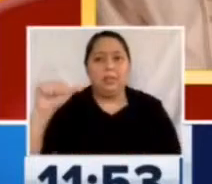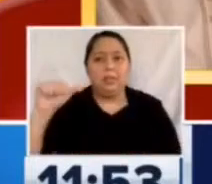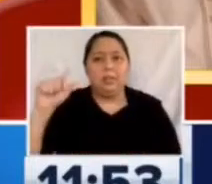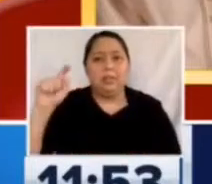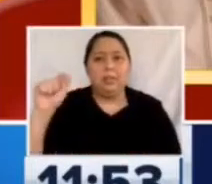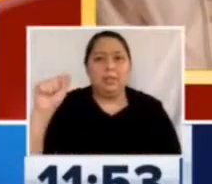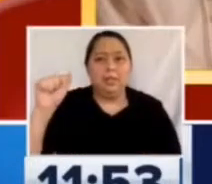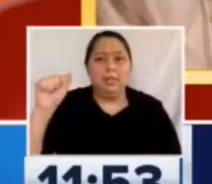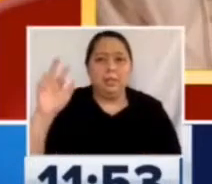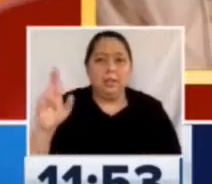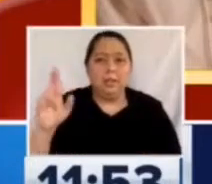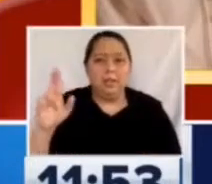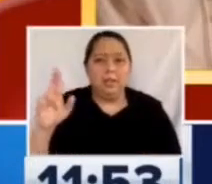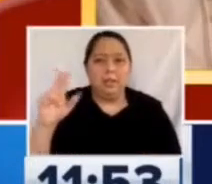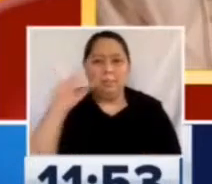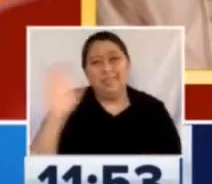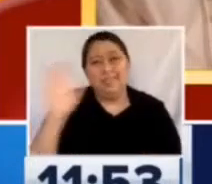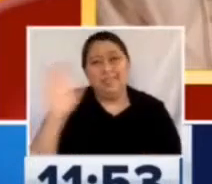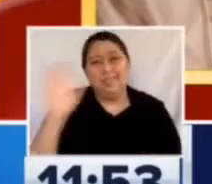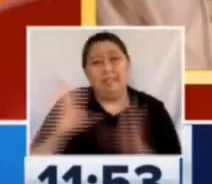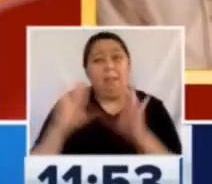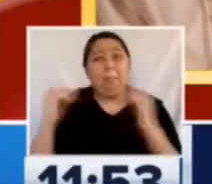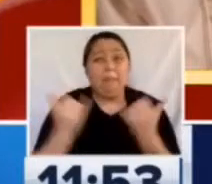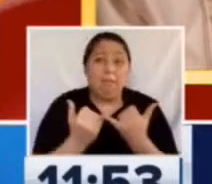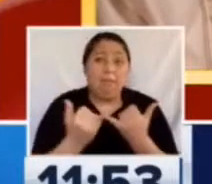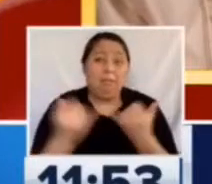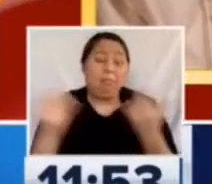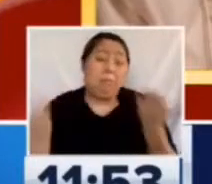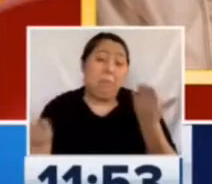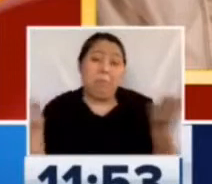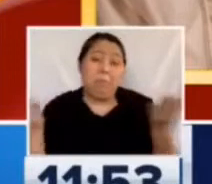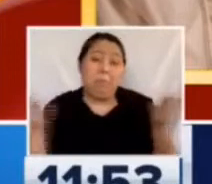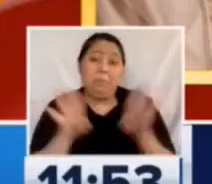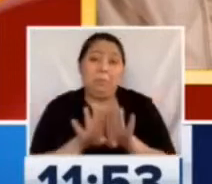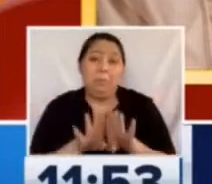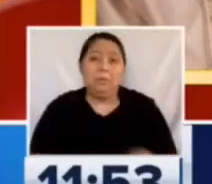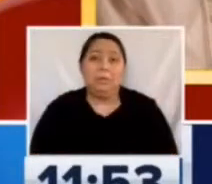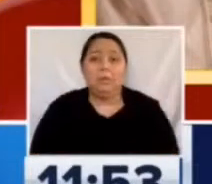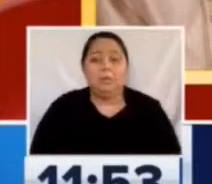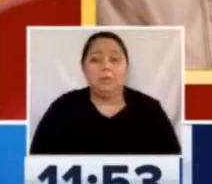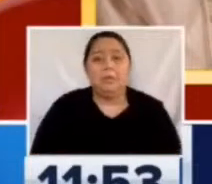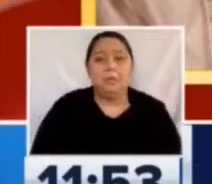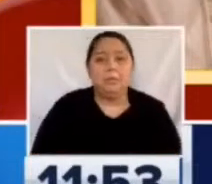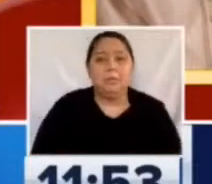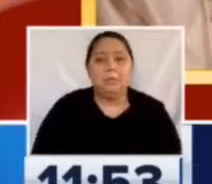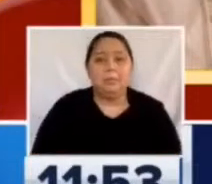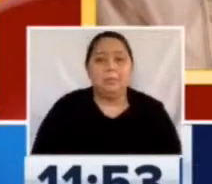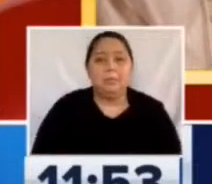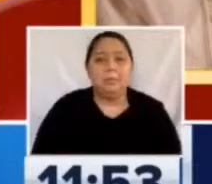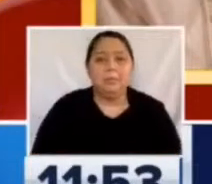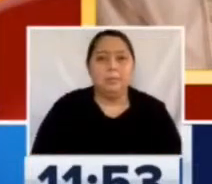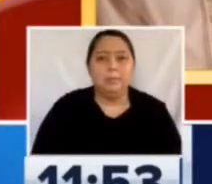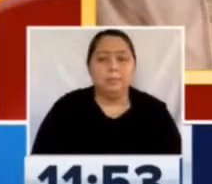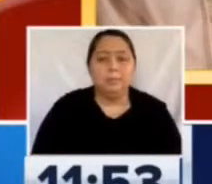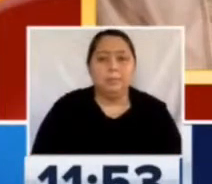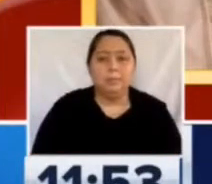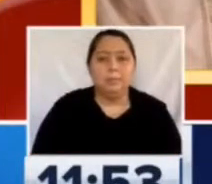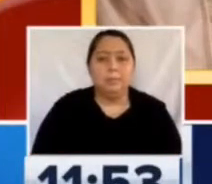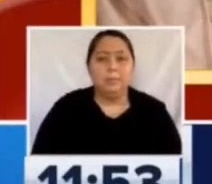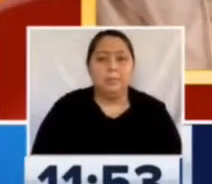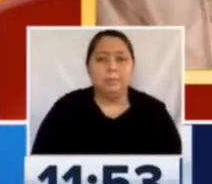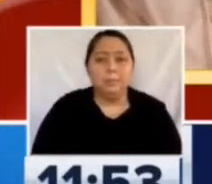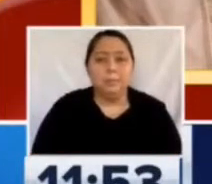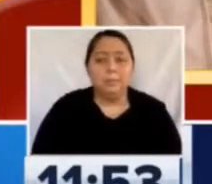po ang mosque na bukas at 40 prayers lang ang mga 40 worshippers lang po ang